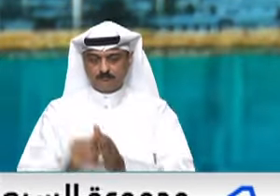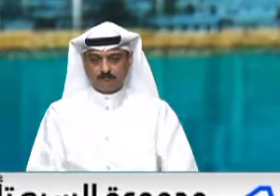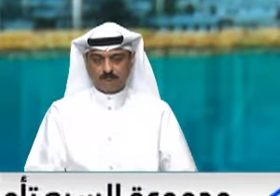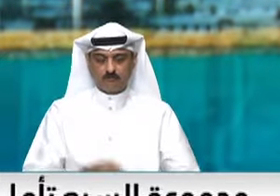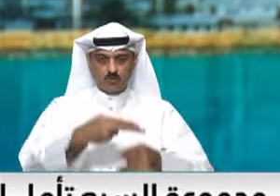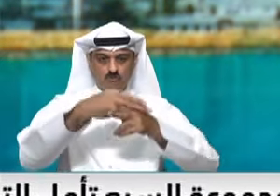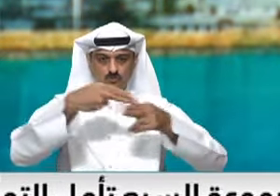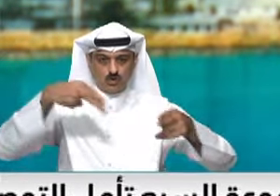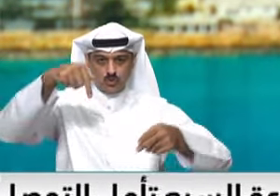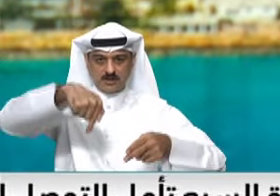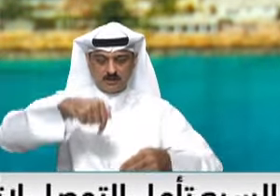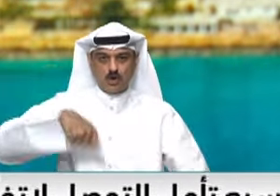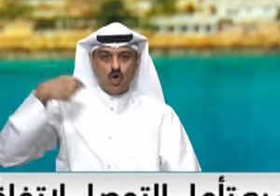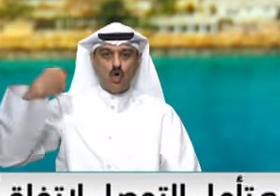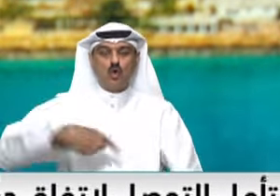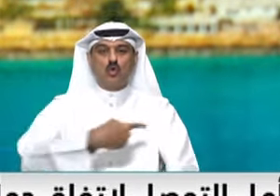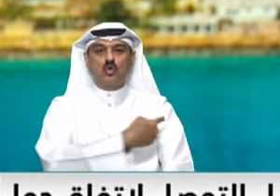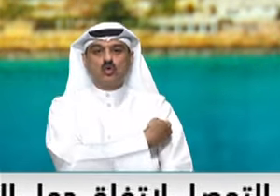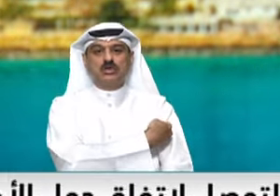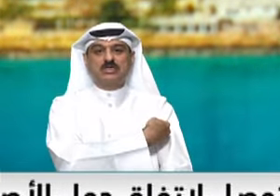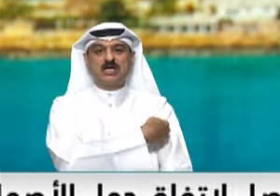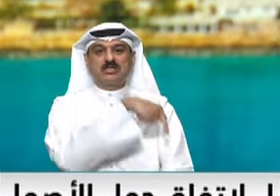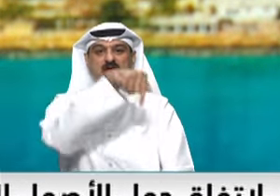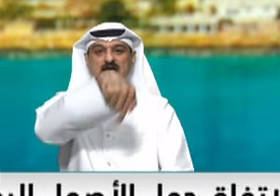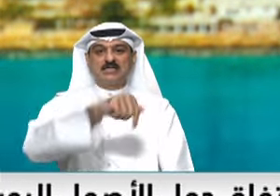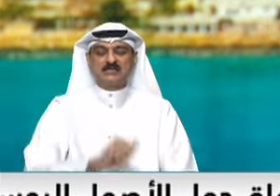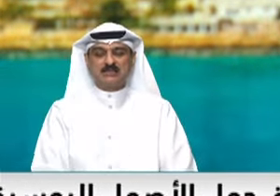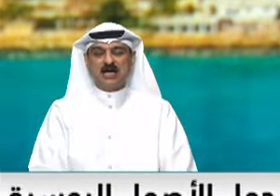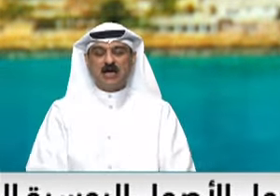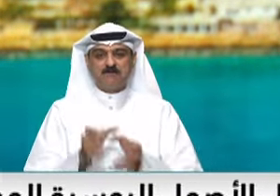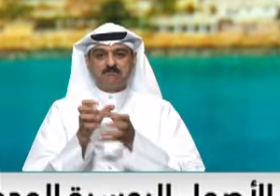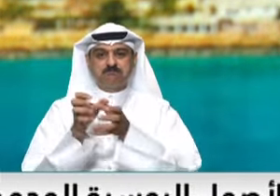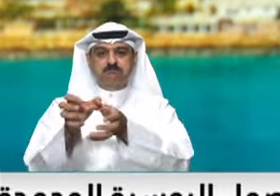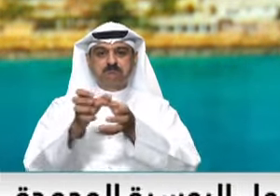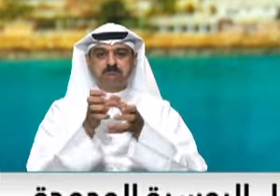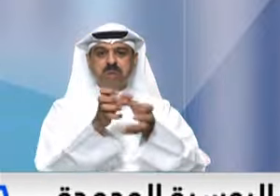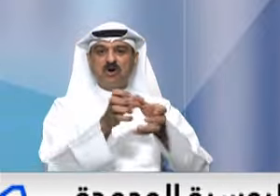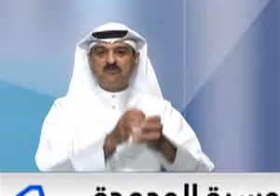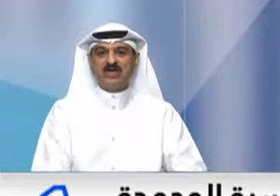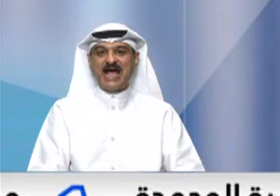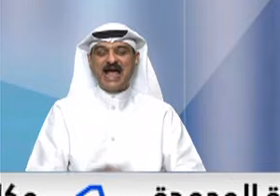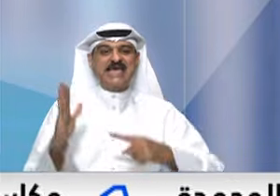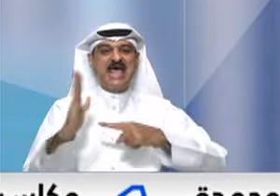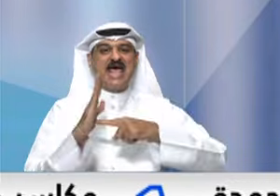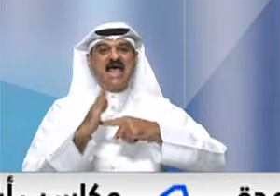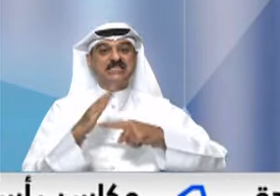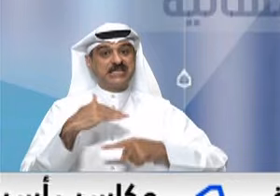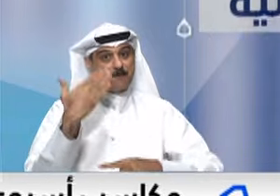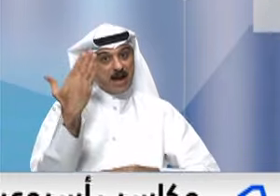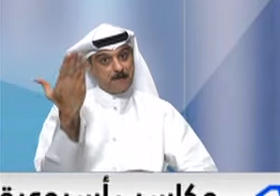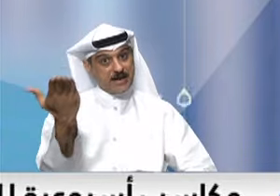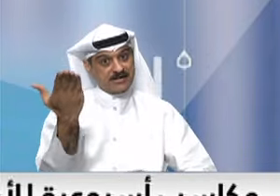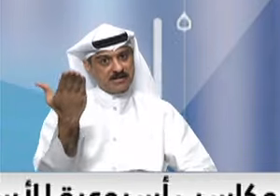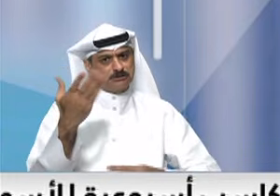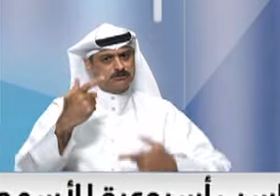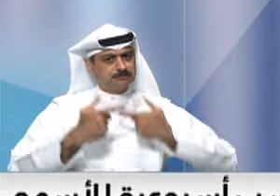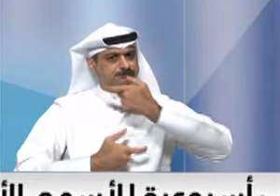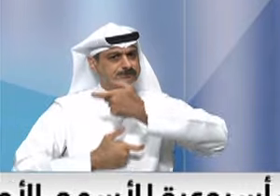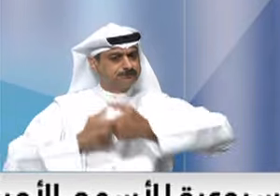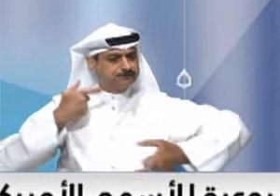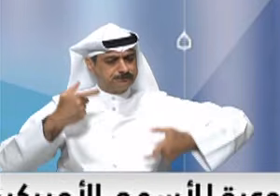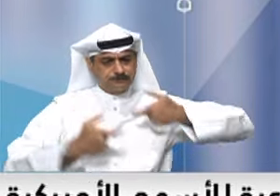أعلنت وزارة الصحة اليوم استقبال الطلبة المبتعثين في 8 مراكز صحية لاستكمال إجراءات الفحوصات المطلوبة للبعثات